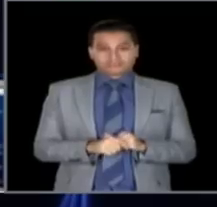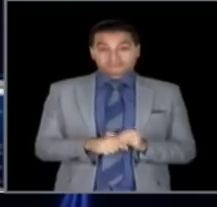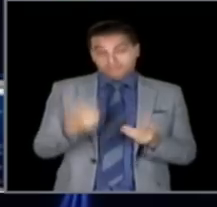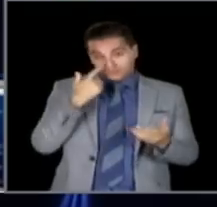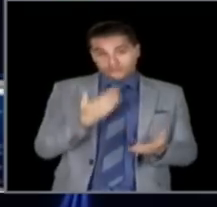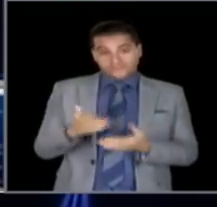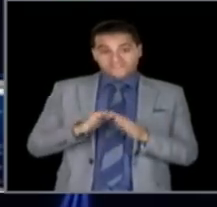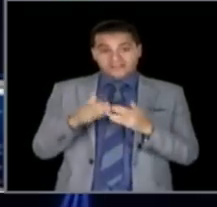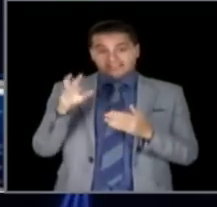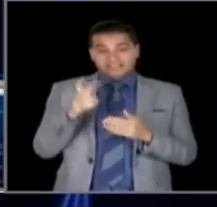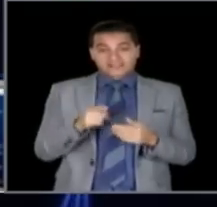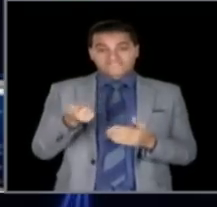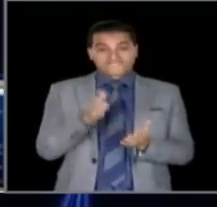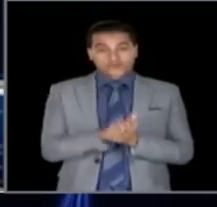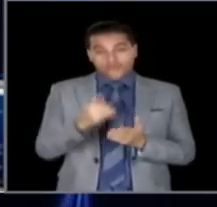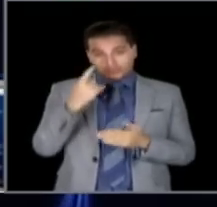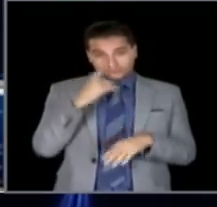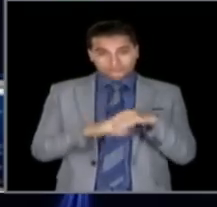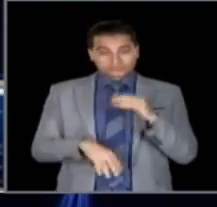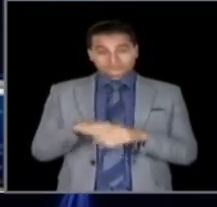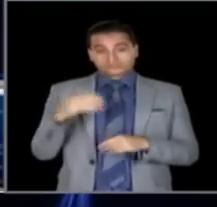نروح للنيل، فرصه 10 نقط.